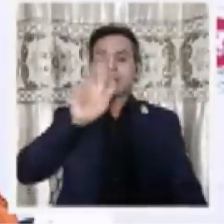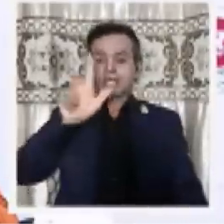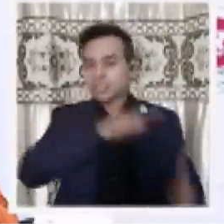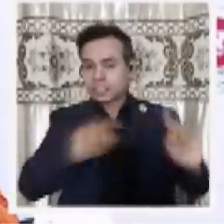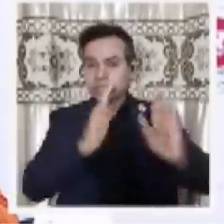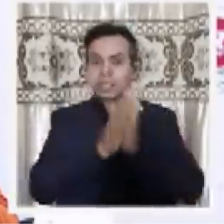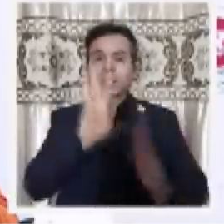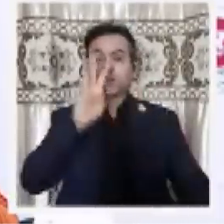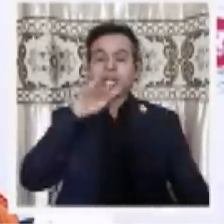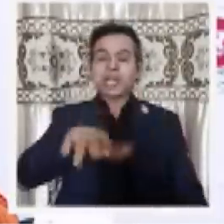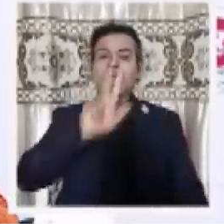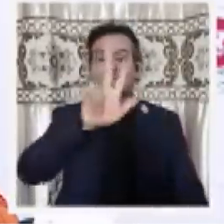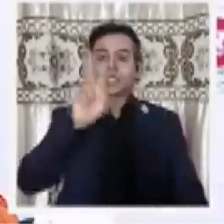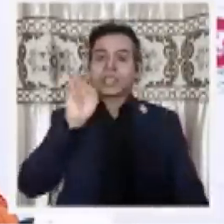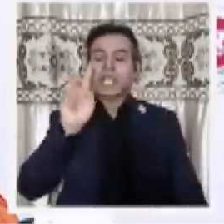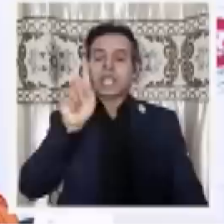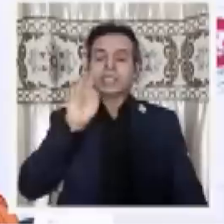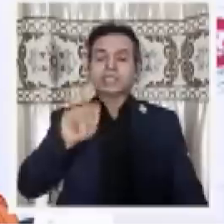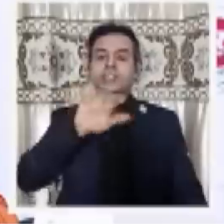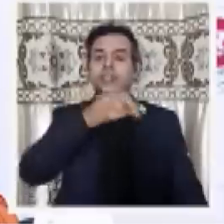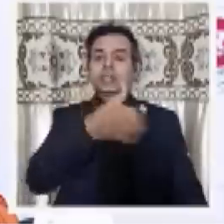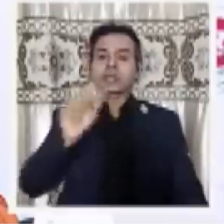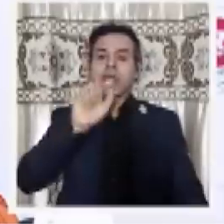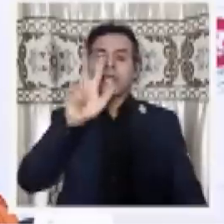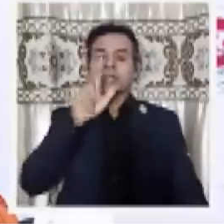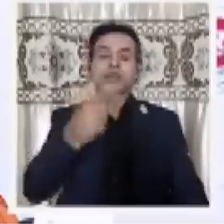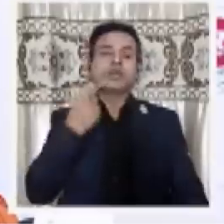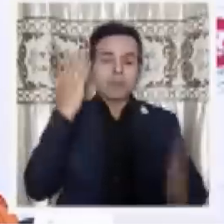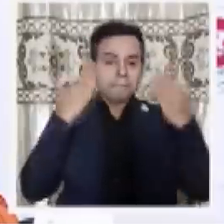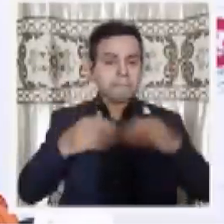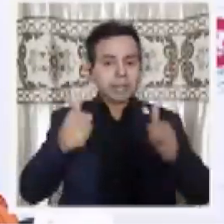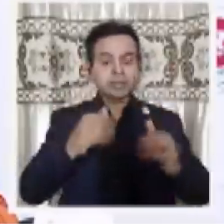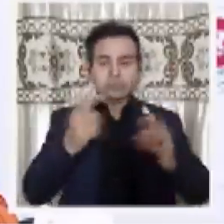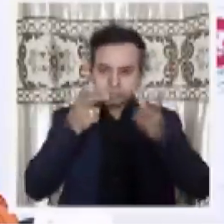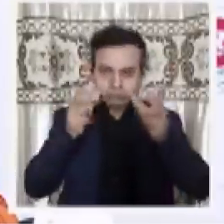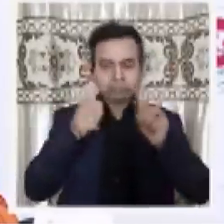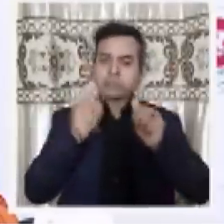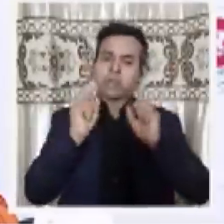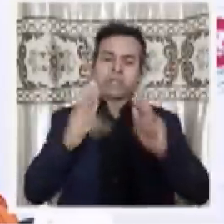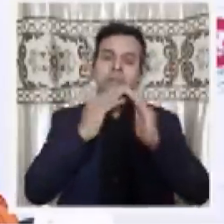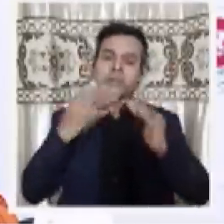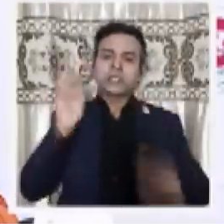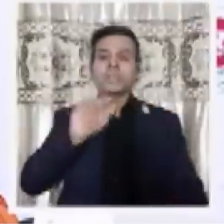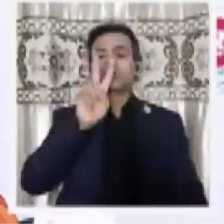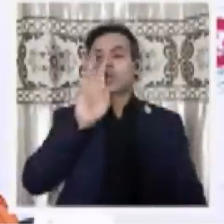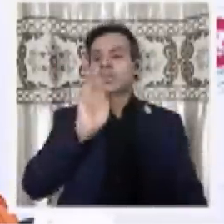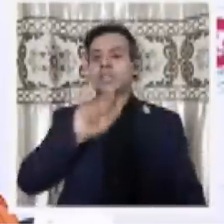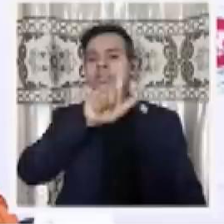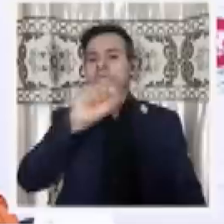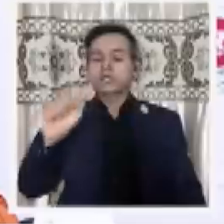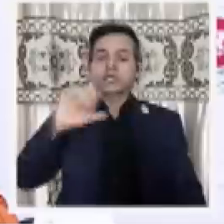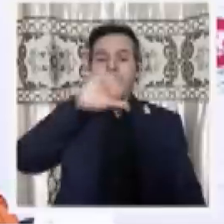16,873 জন। 24 ঘন্টায় কোয়ারেন্টাইনে যুক্ত হয়েছেন 2,438 জন, এ পর্যন্ত কোয়ারেন্টাইন